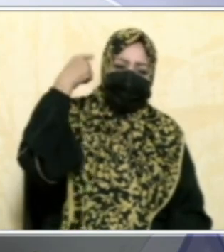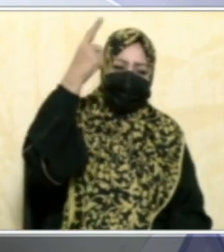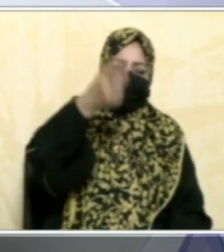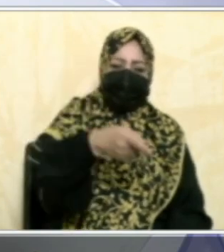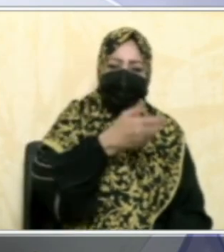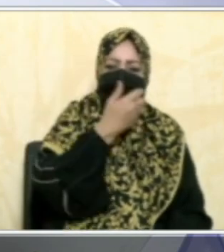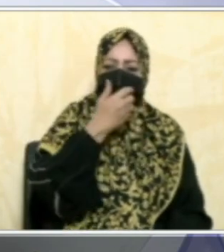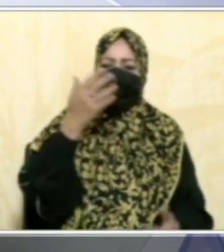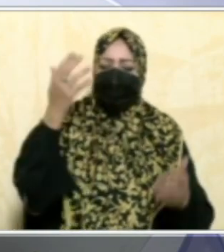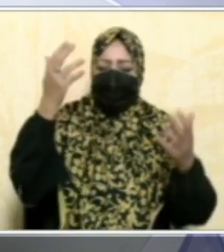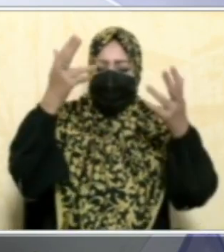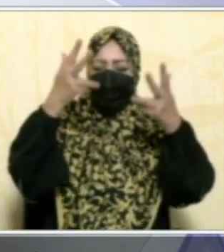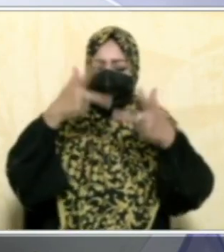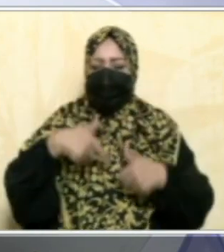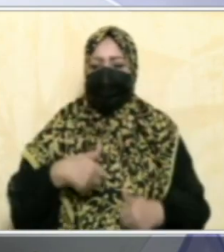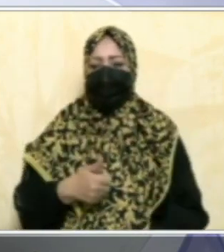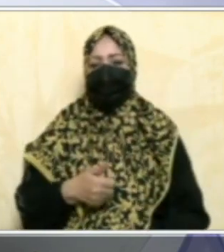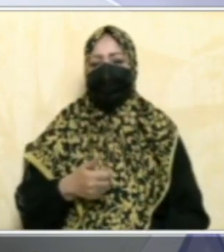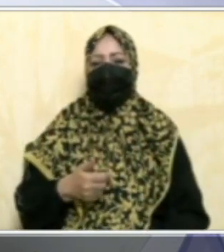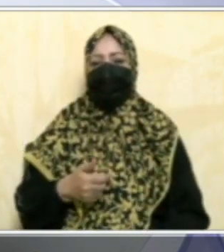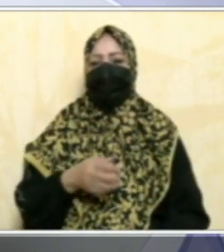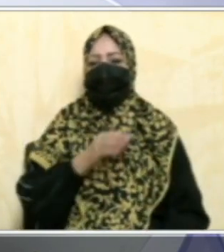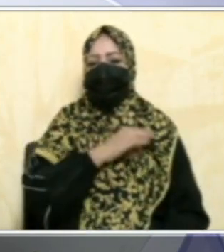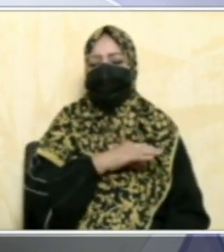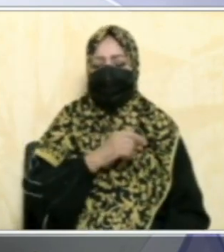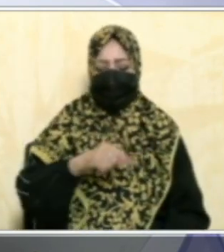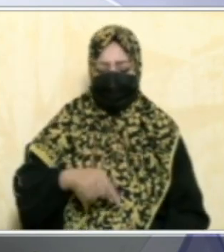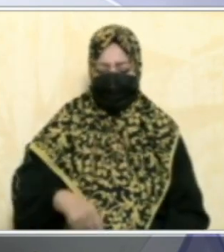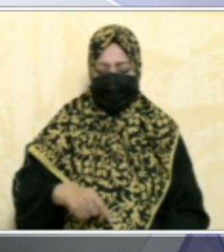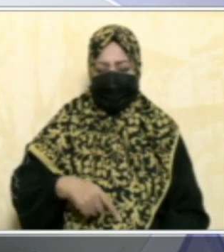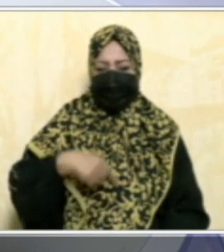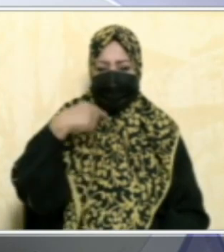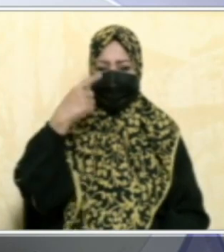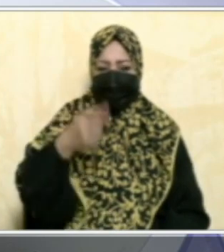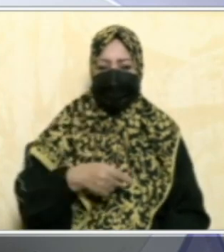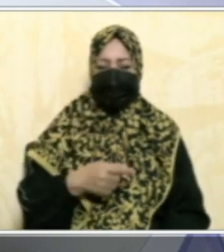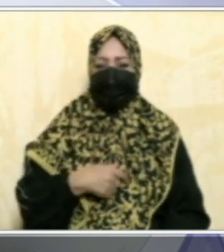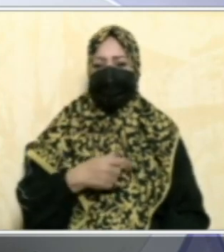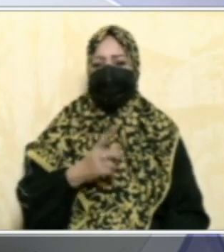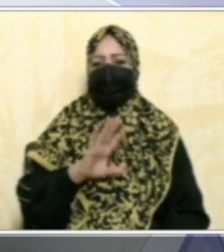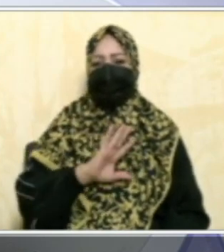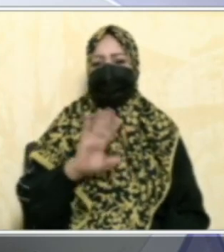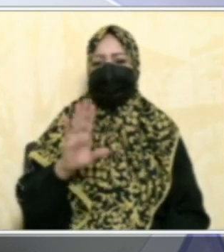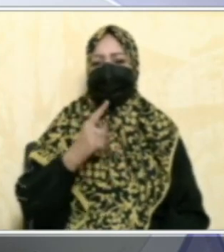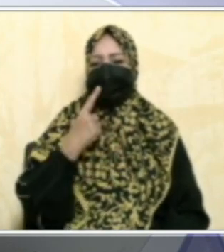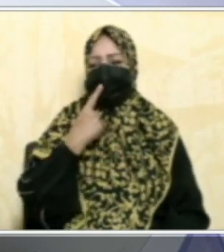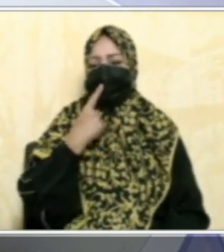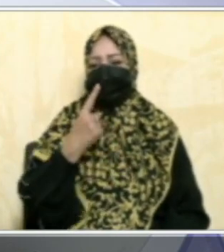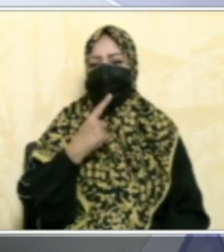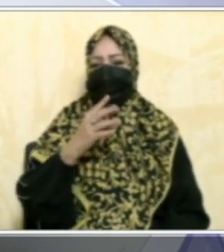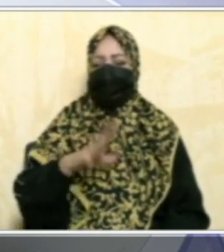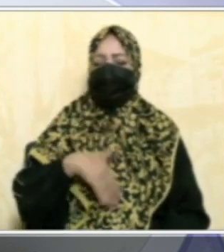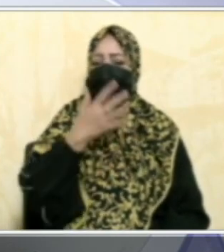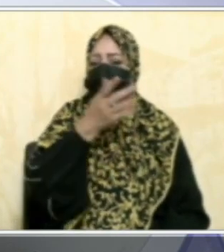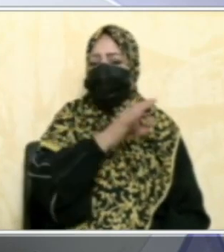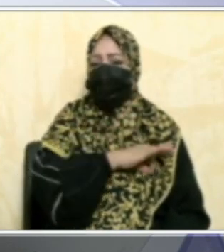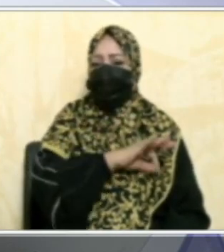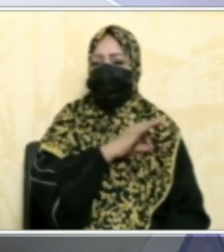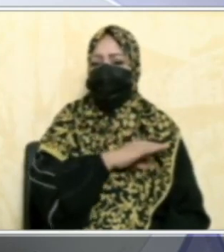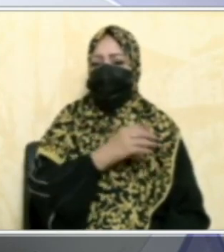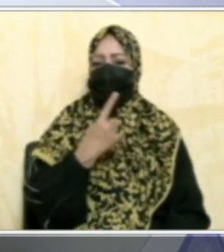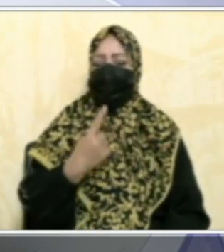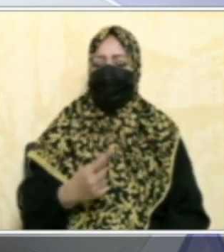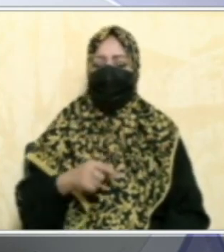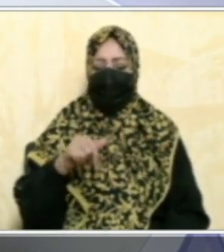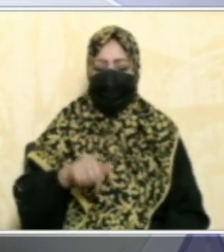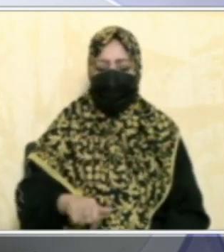قبل يوم، لأن الربح حوله حول أصله، الربح حوله حول أصله، بنقول هذا حول من رمضان. فيجب عليه